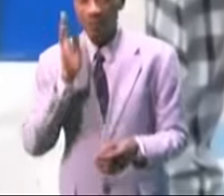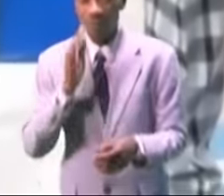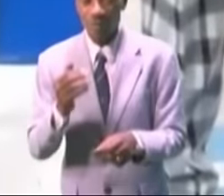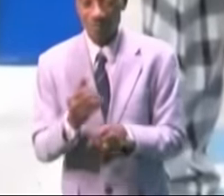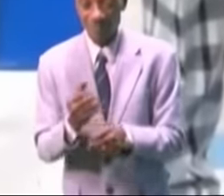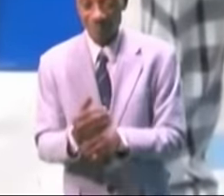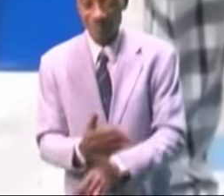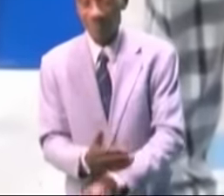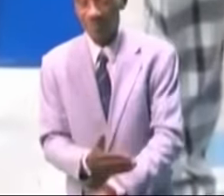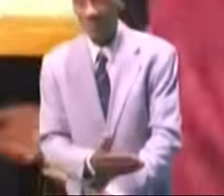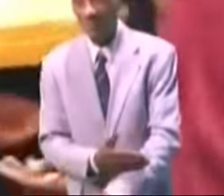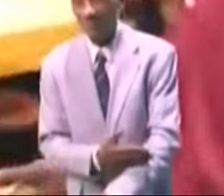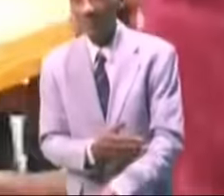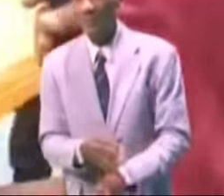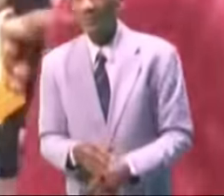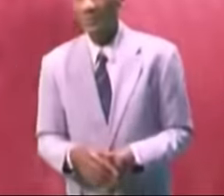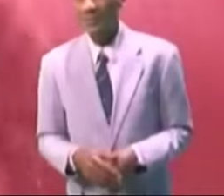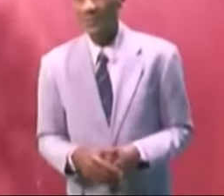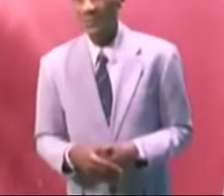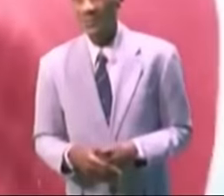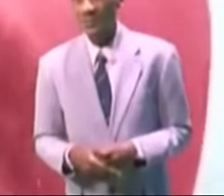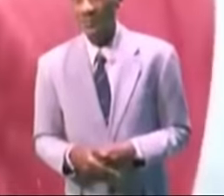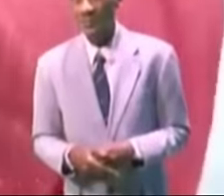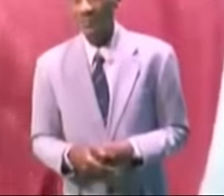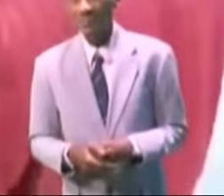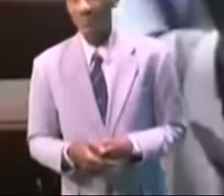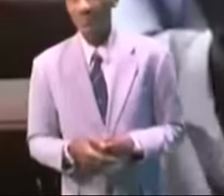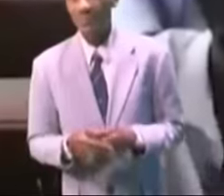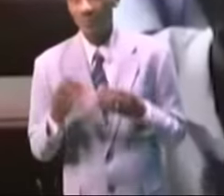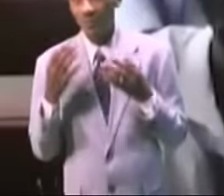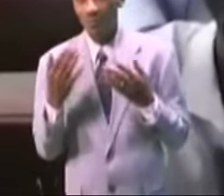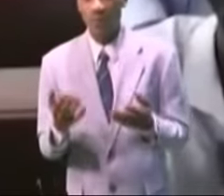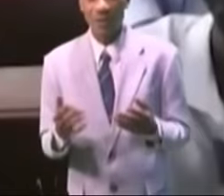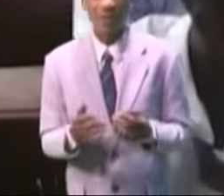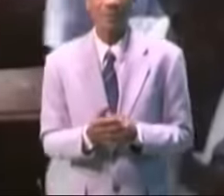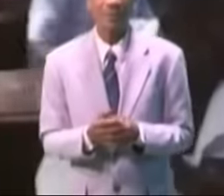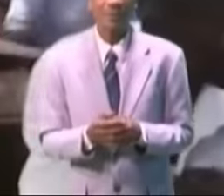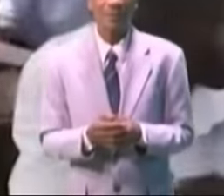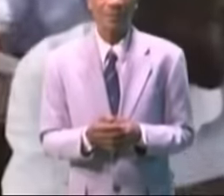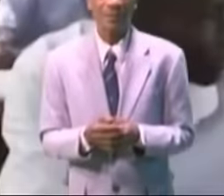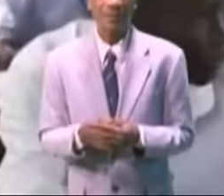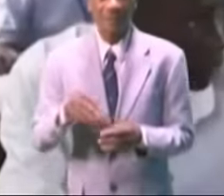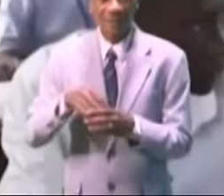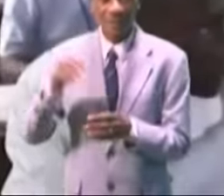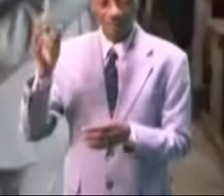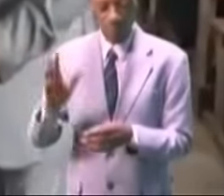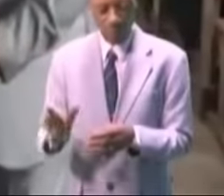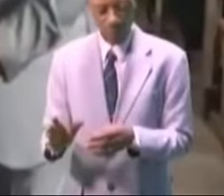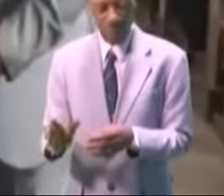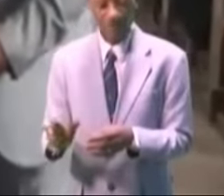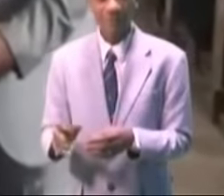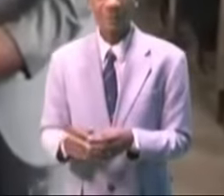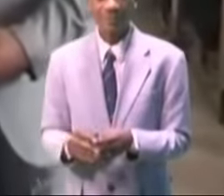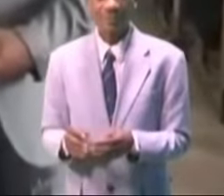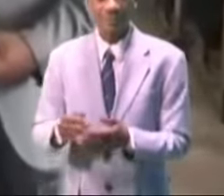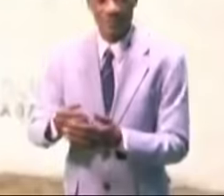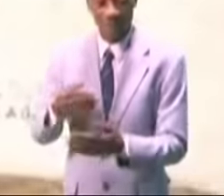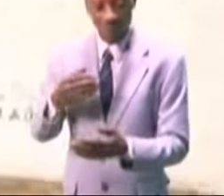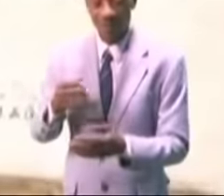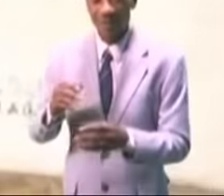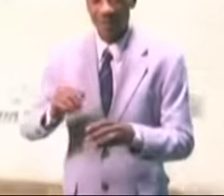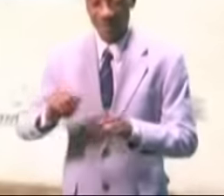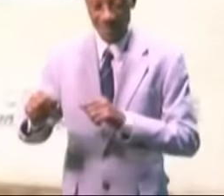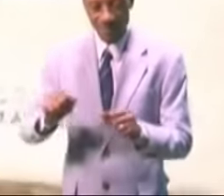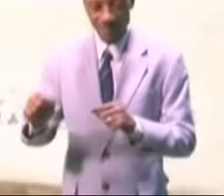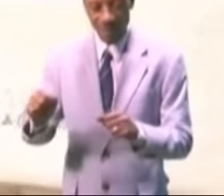suivra l'ouverture de la malle des items. Après leur entrée dans les locaux, la ronde s'est poursuivie au complexe